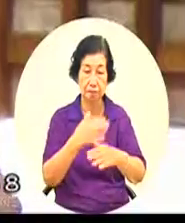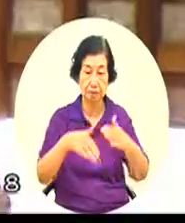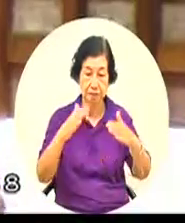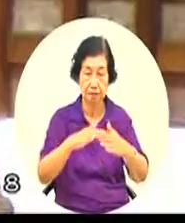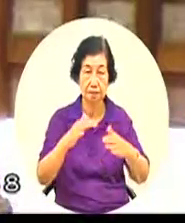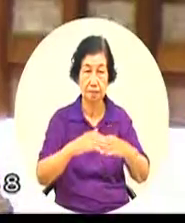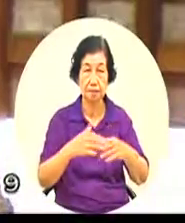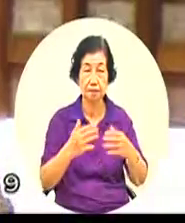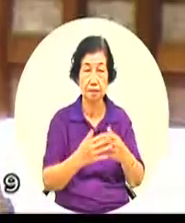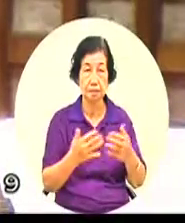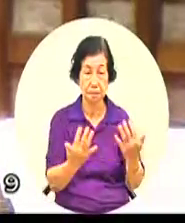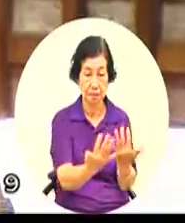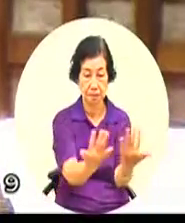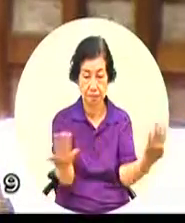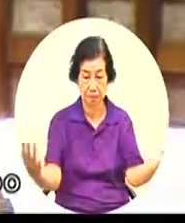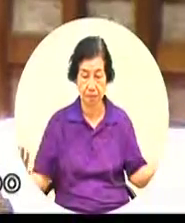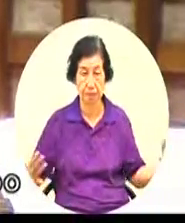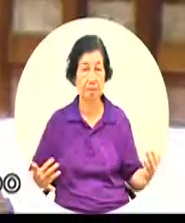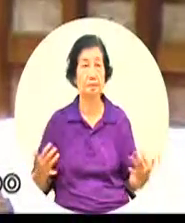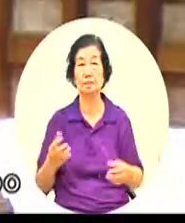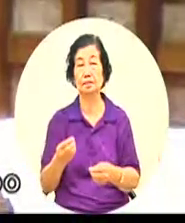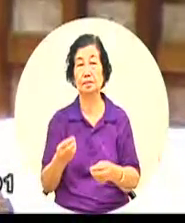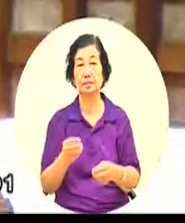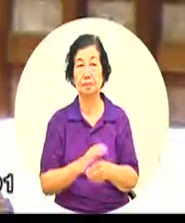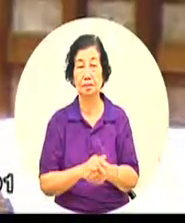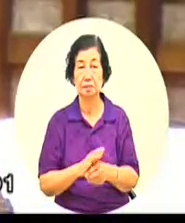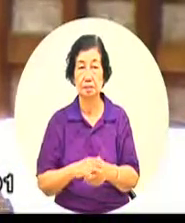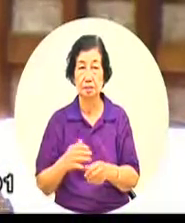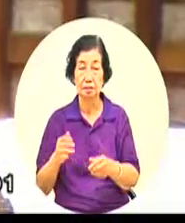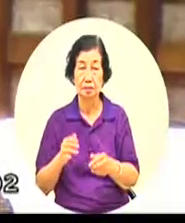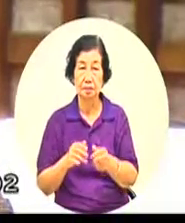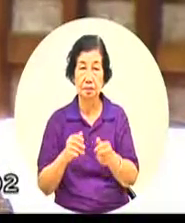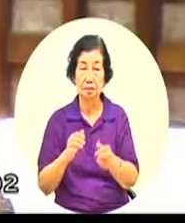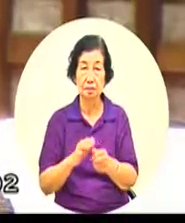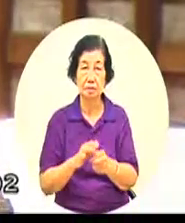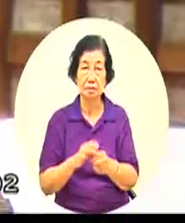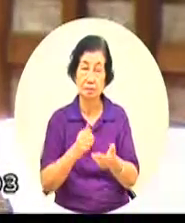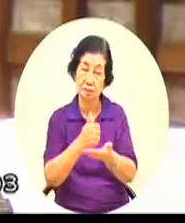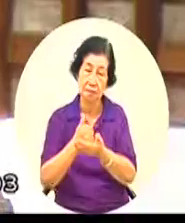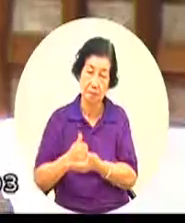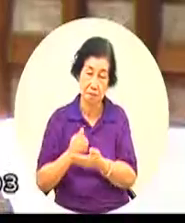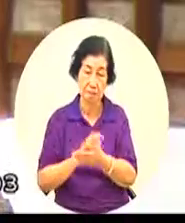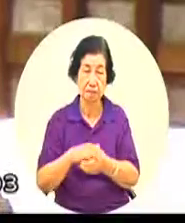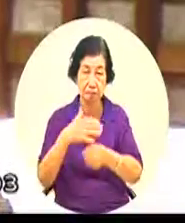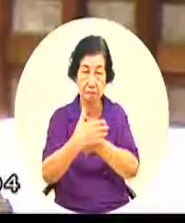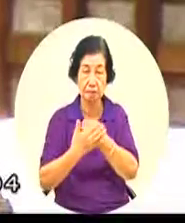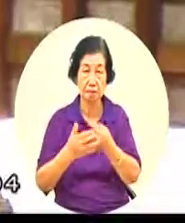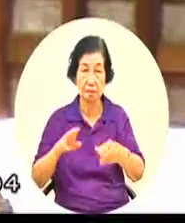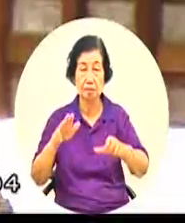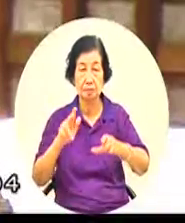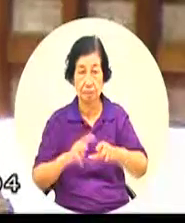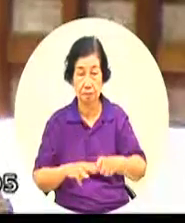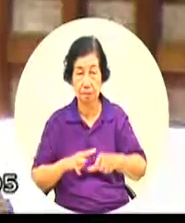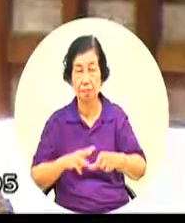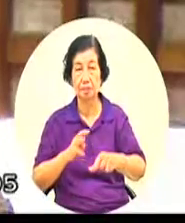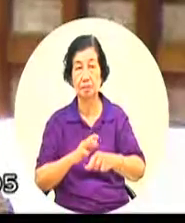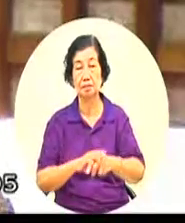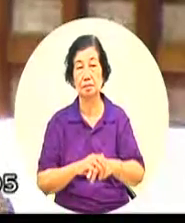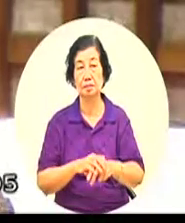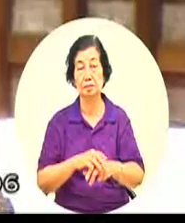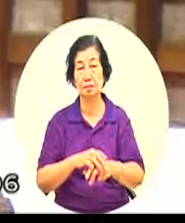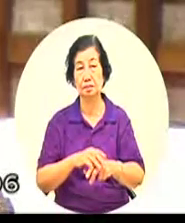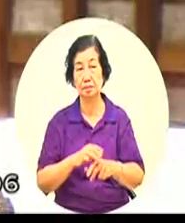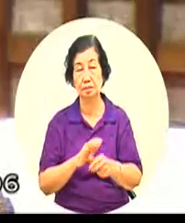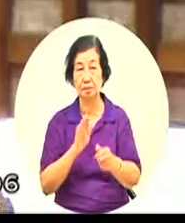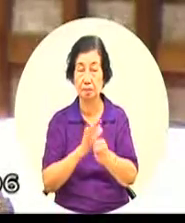那么仅靠着这个保全啊，要维护整个学校的一个安全啊，的确有困